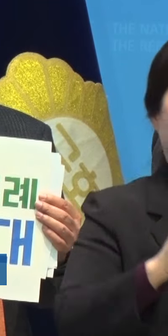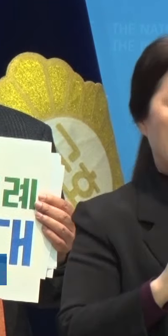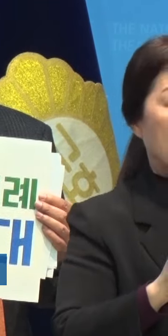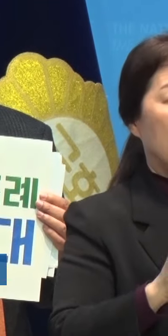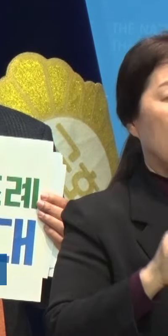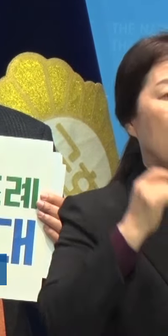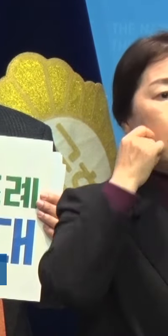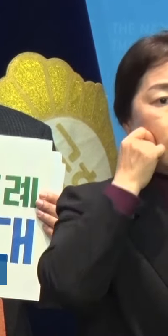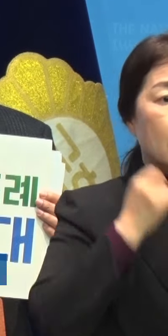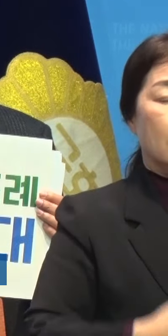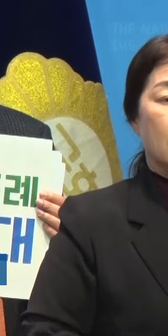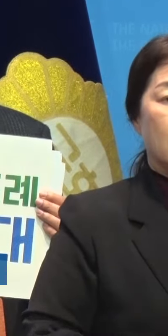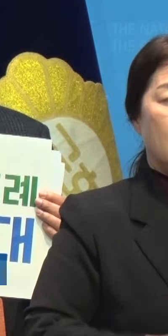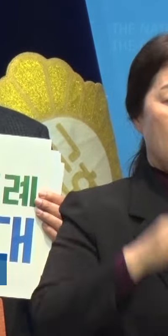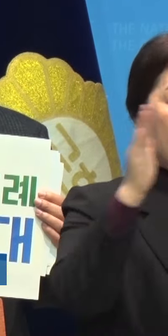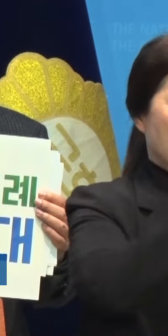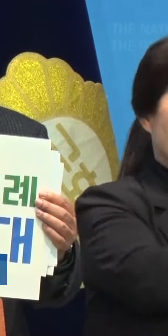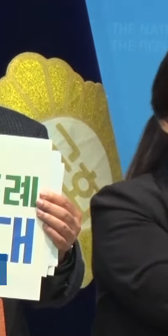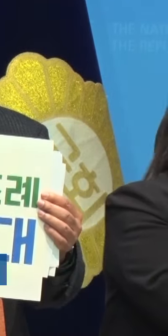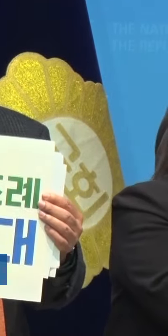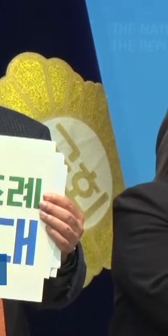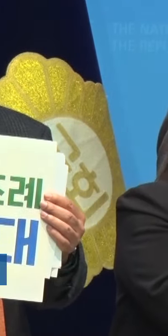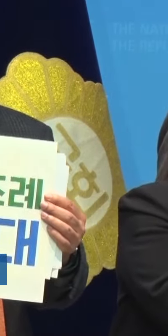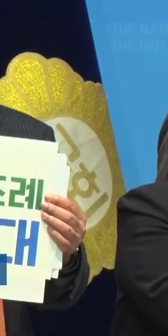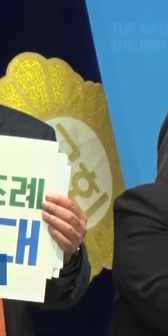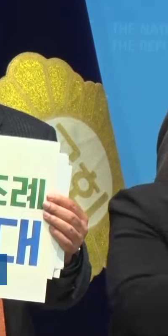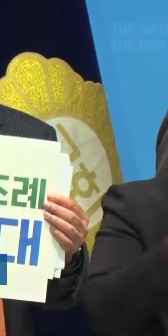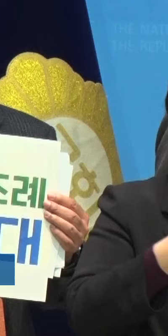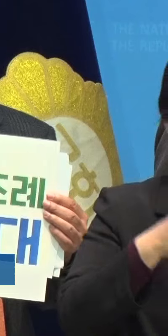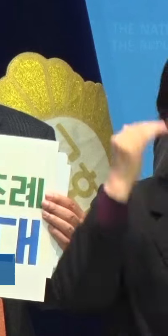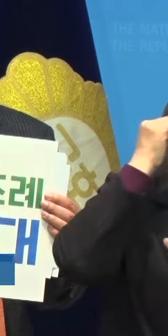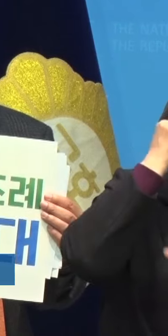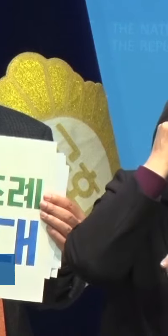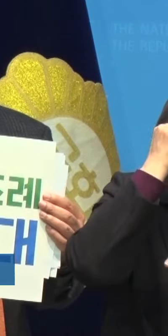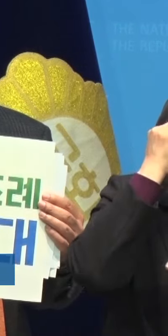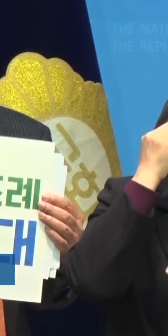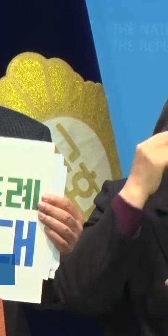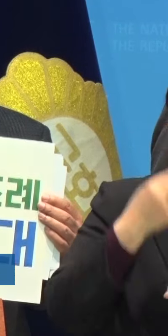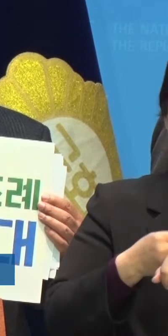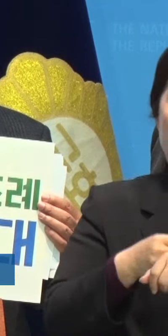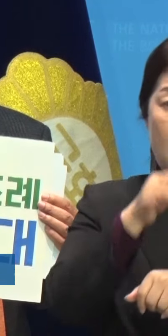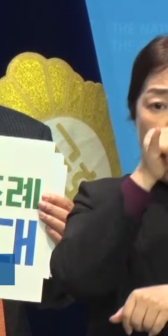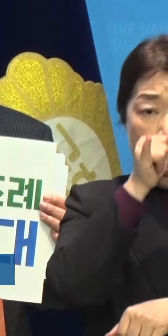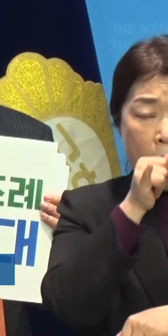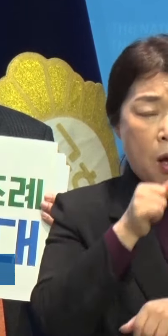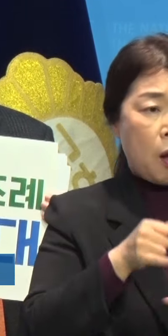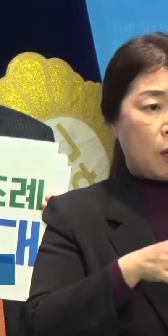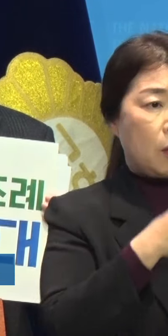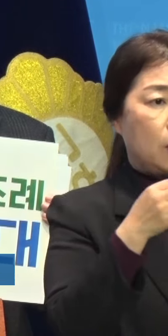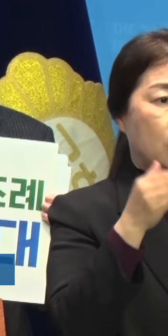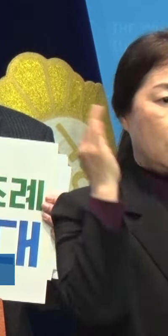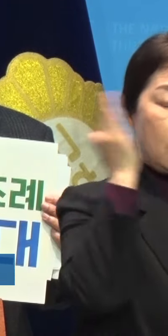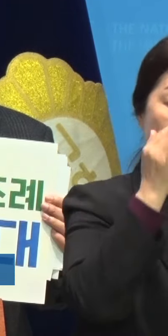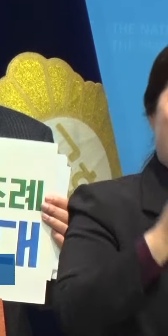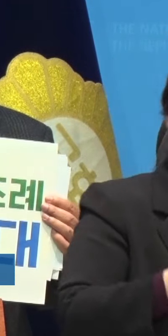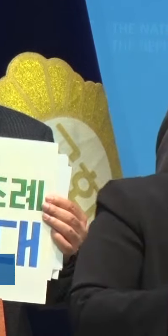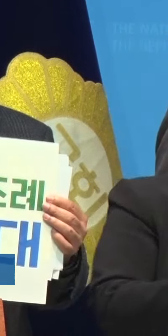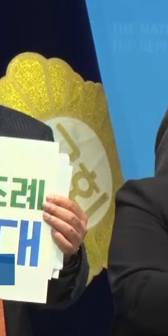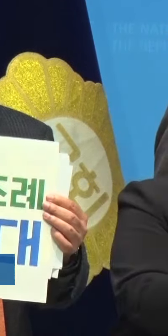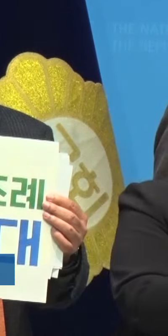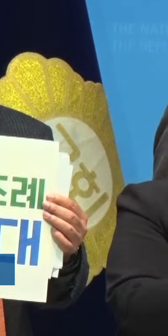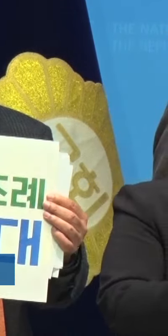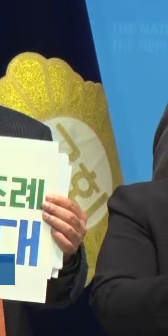학생인권조례가 존재하면 교권이 침해된다 이런 정말 말도 안 되고 유치한